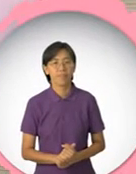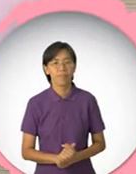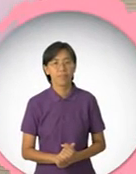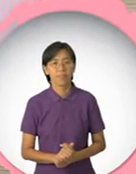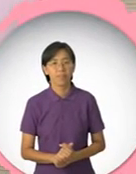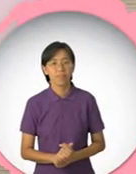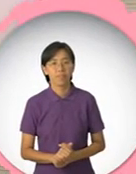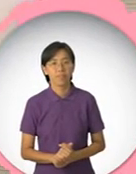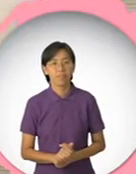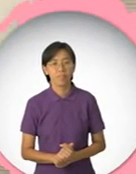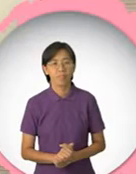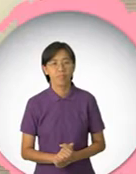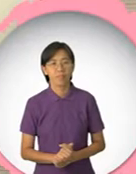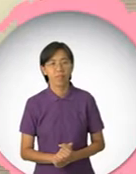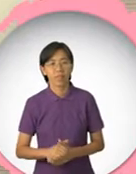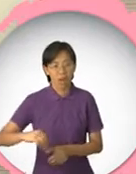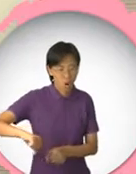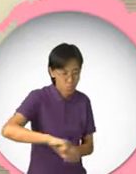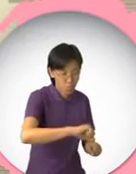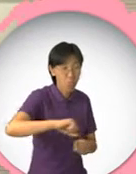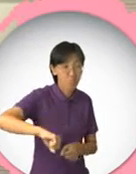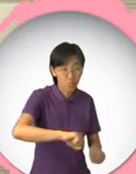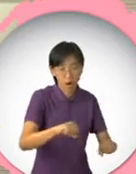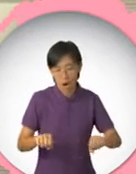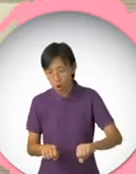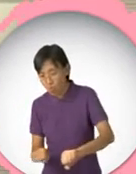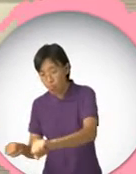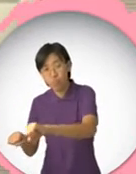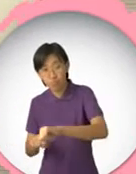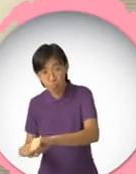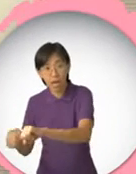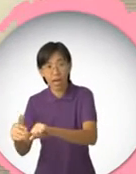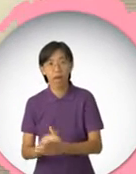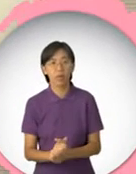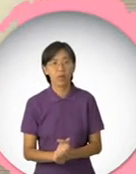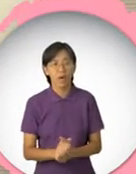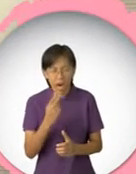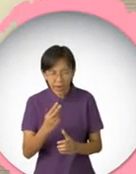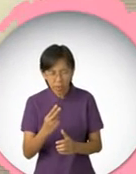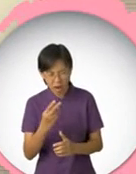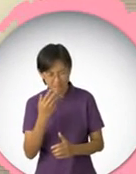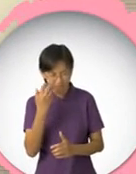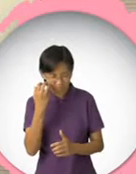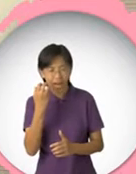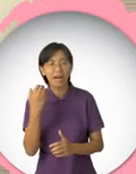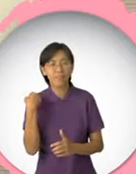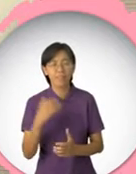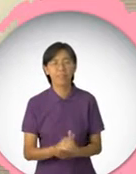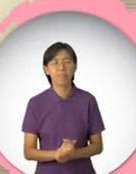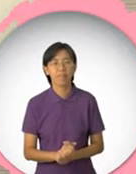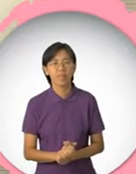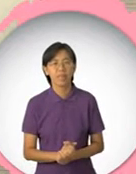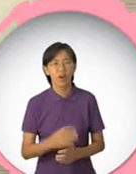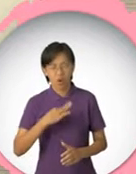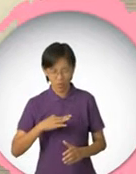ไม้คึงแป้งค่ะตกขอบนะคะทีนี้เนี่ยถ้าเรารีดไปแล้วพบว่าหน้ามันเริ่มย่นหรือว่าเราคนที่รีดอะค่ะจะรู้